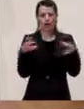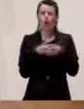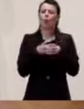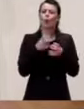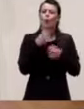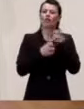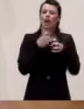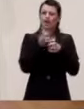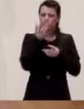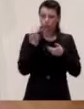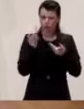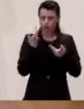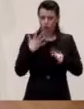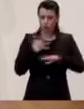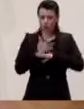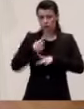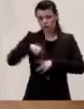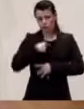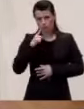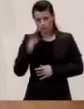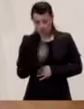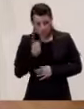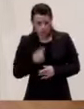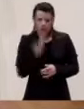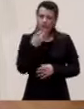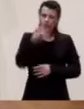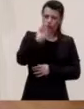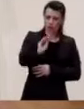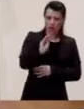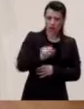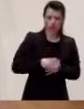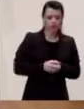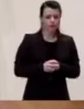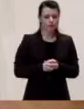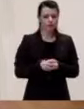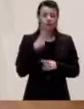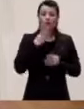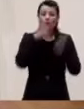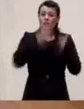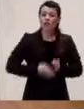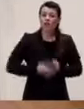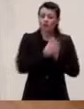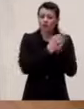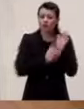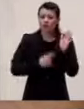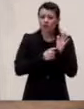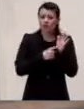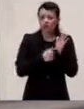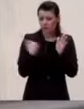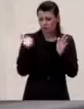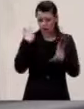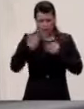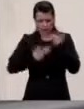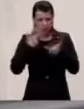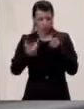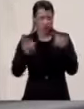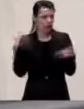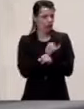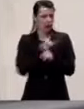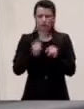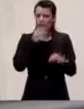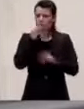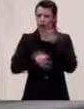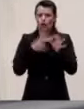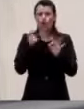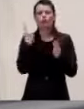per noi meglio ancora. Quello che volevo chiedere era questa delibera direttiva che ci avete spiegato molto bene nel dettaglio del